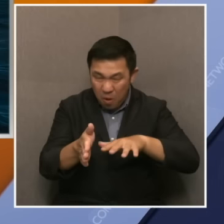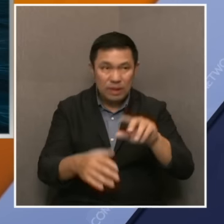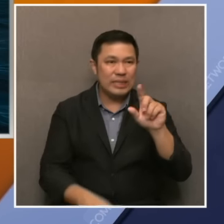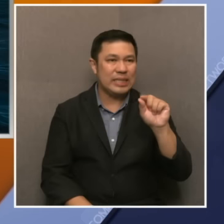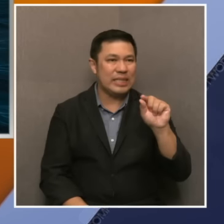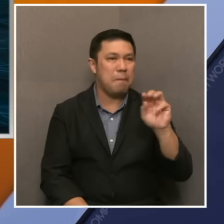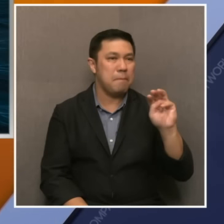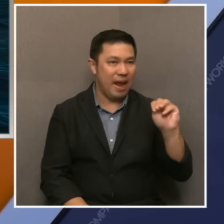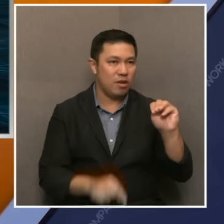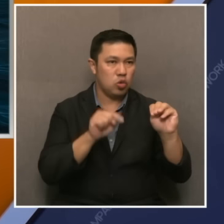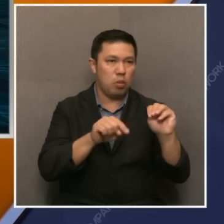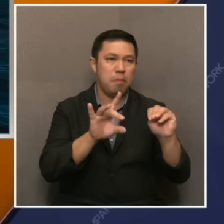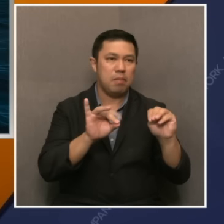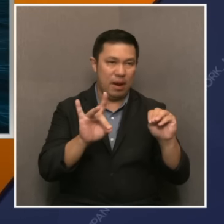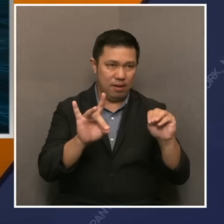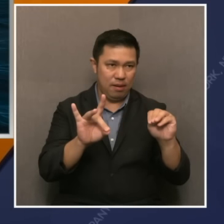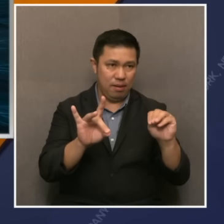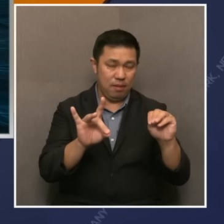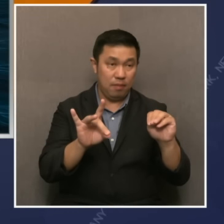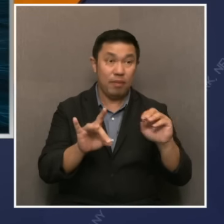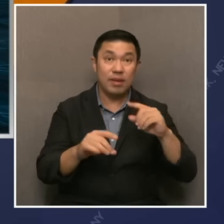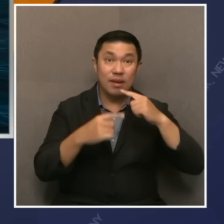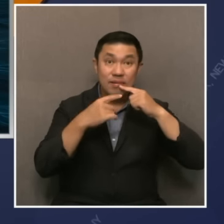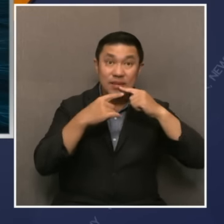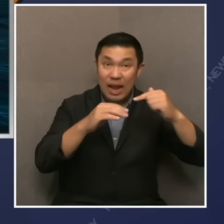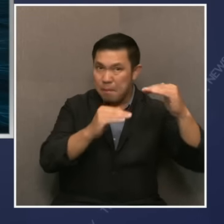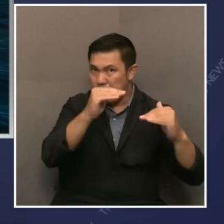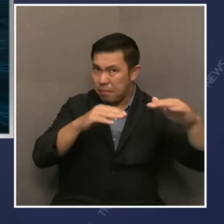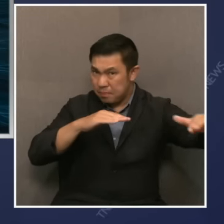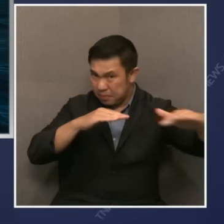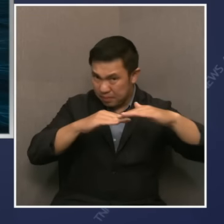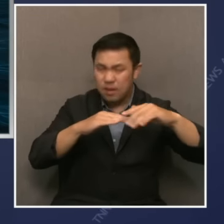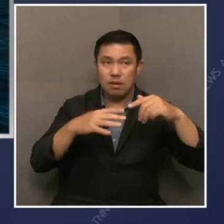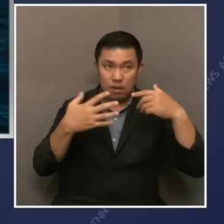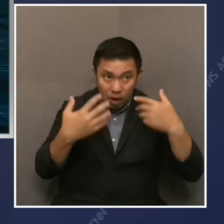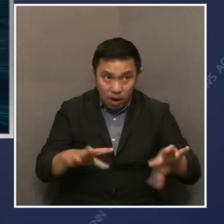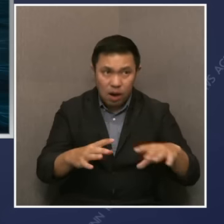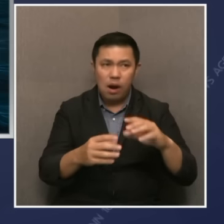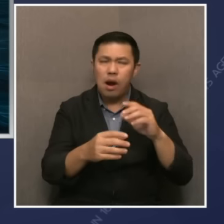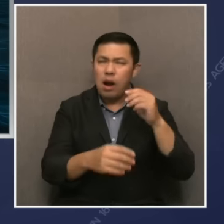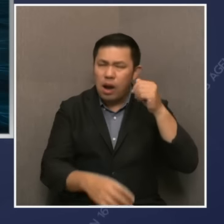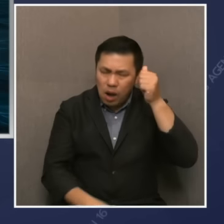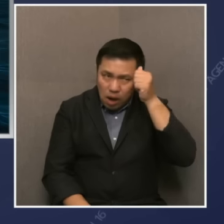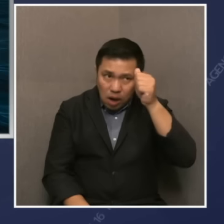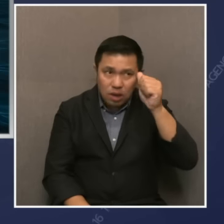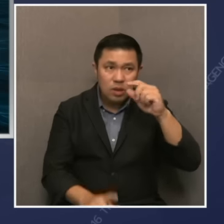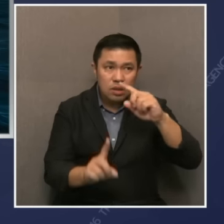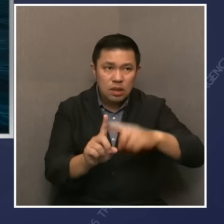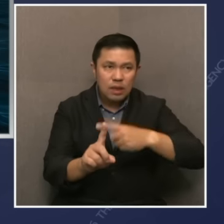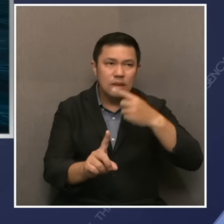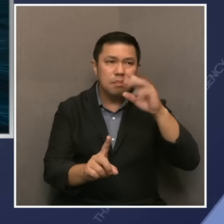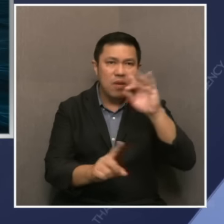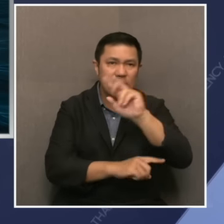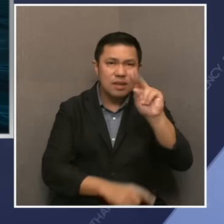ม 88ซมจะจากระดับน้ำทะเลปานกลางจากนั้น 2วันข้างหน้าจะทยอยลดลงมาอยู่ที่